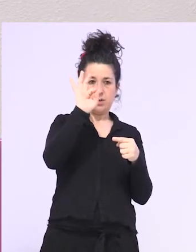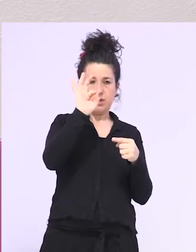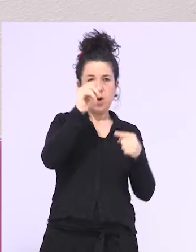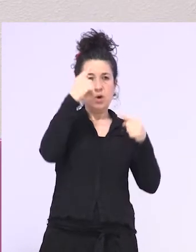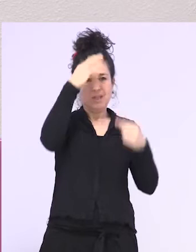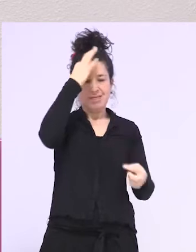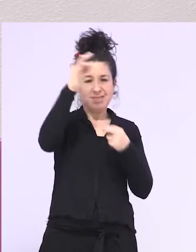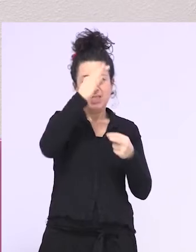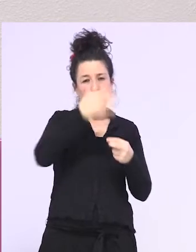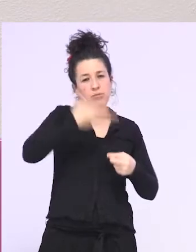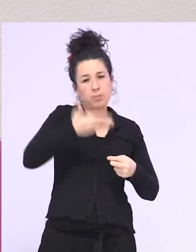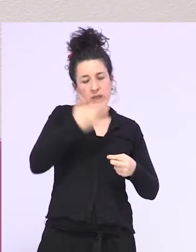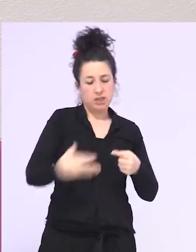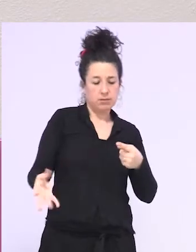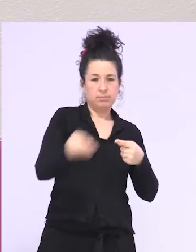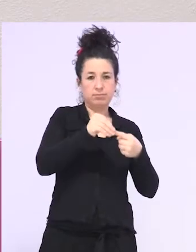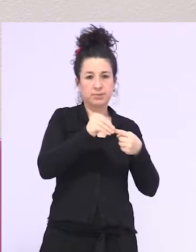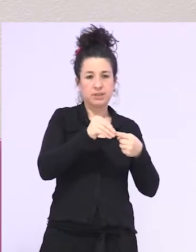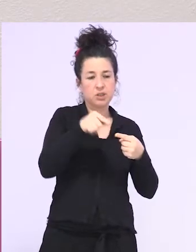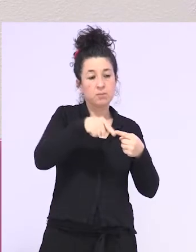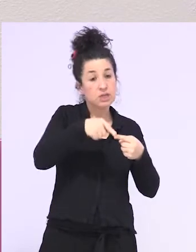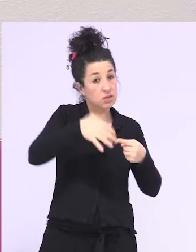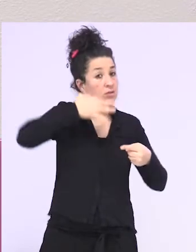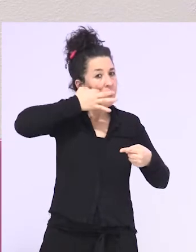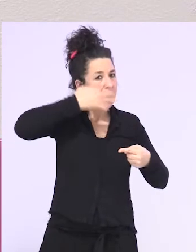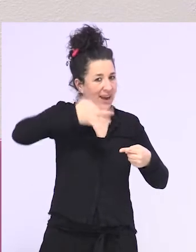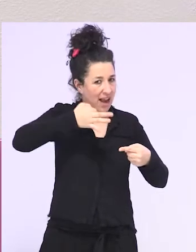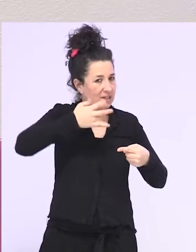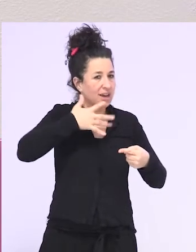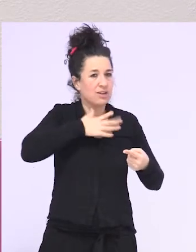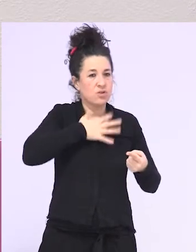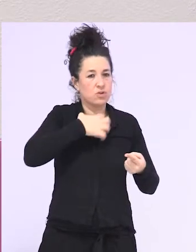relevanteak diren datuak biltzen dituna eta hoiek nolabait egiatzat jotzen dira eta ezin dira aldatu.